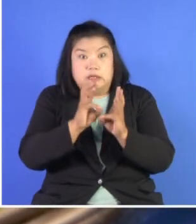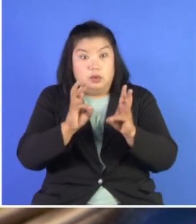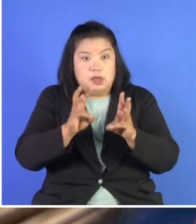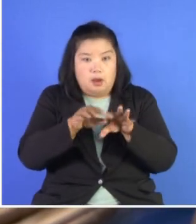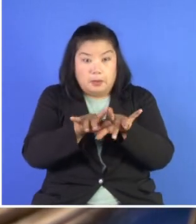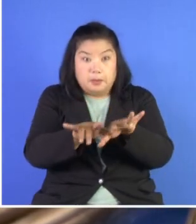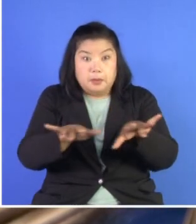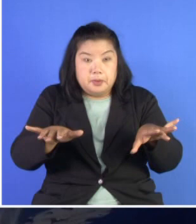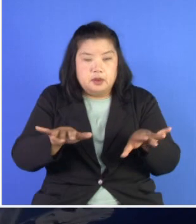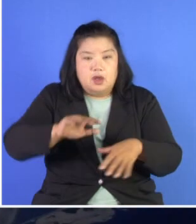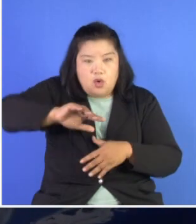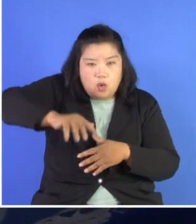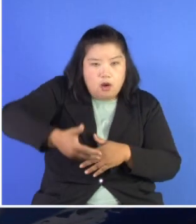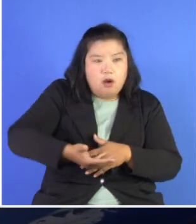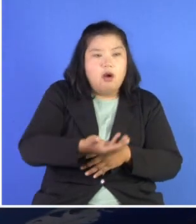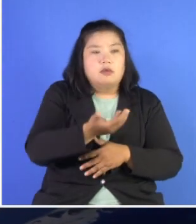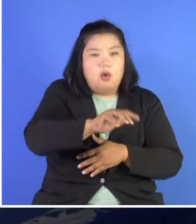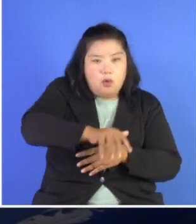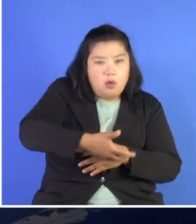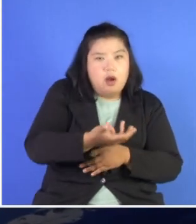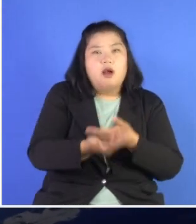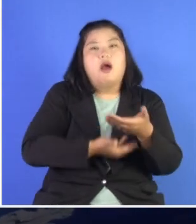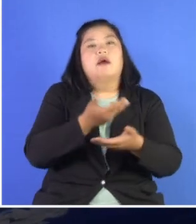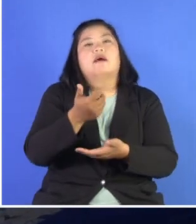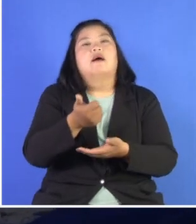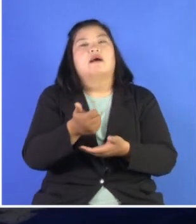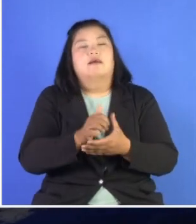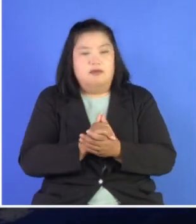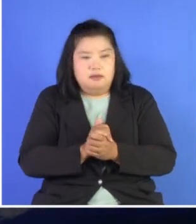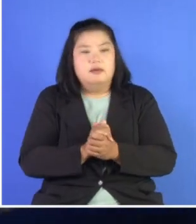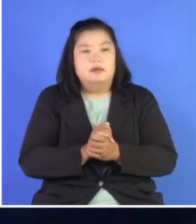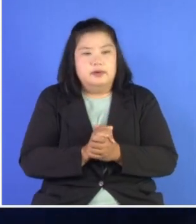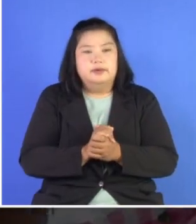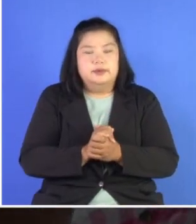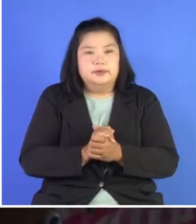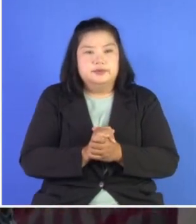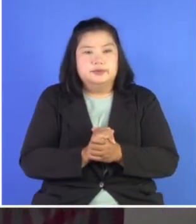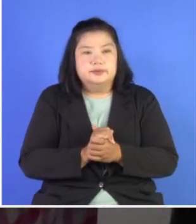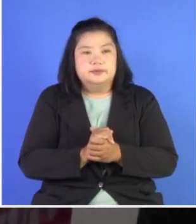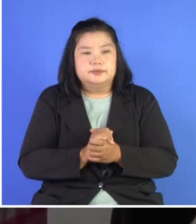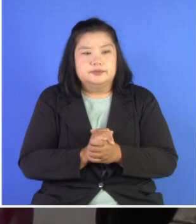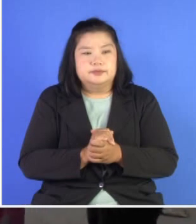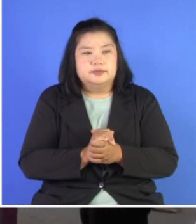มาตากแบบนี้เออก็ทำอาหารได้อ้าวถ้าฟังเสียงคุณหน่อยนะครับเนี่ยคุณบุษบาม้วนสูงเนินนะครับ